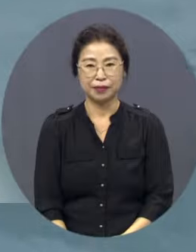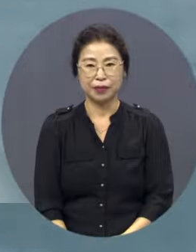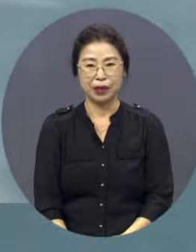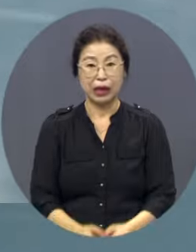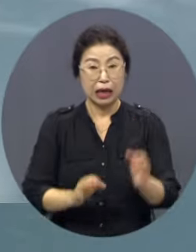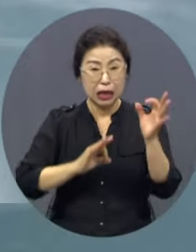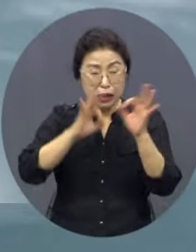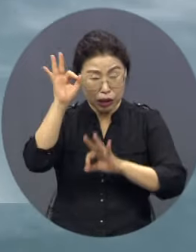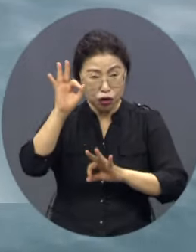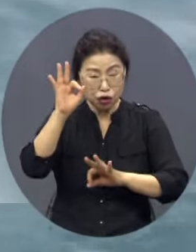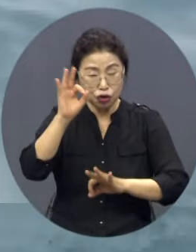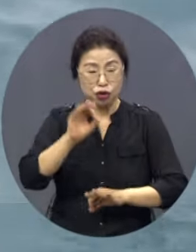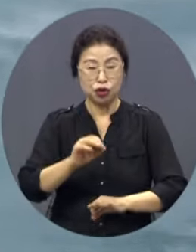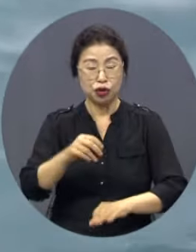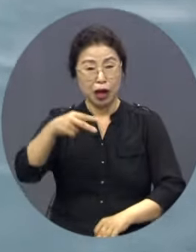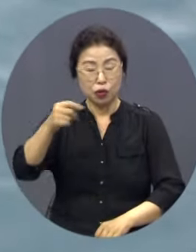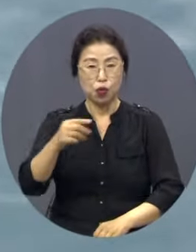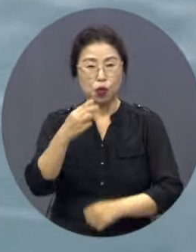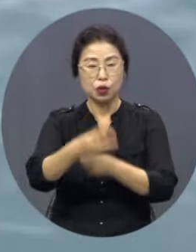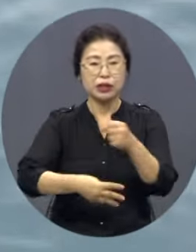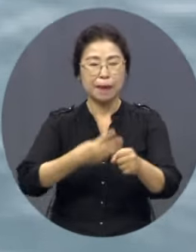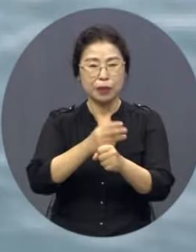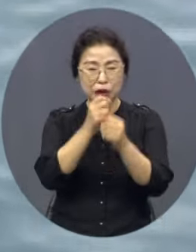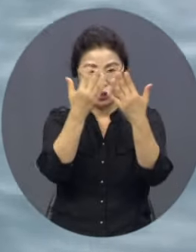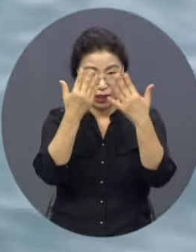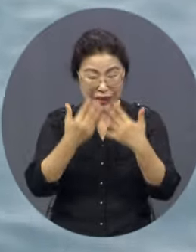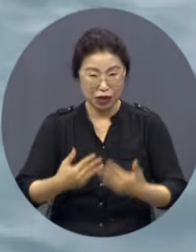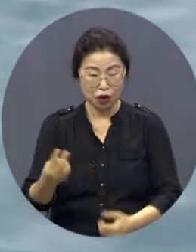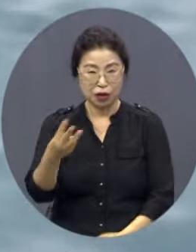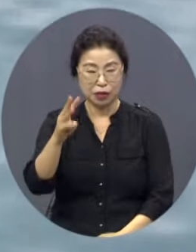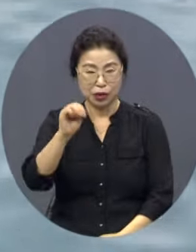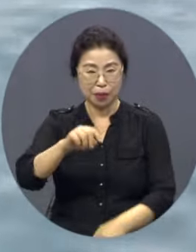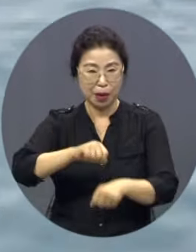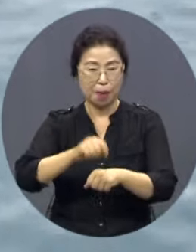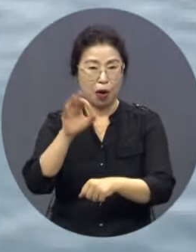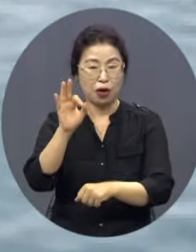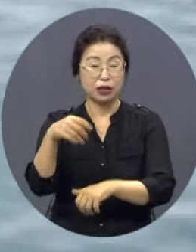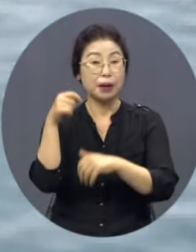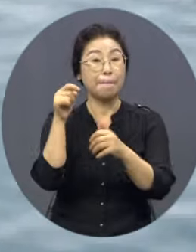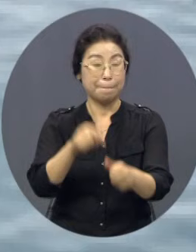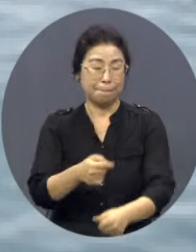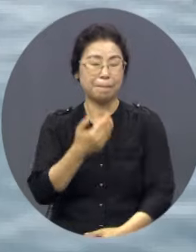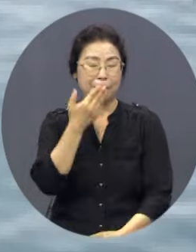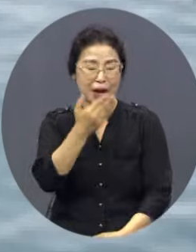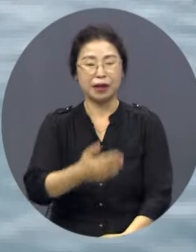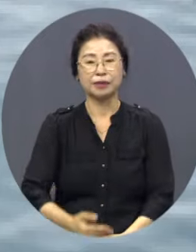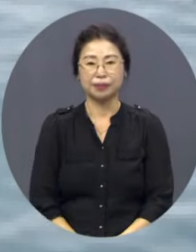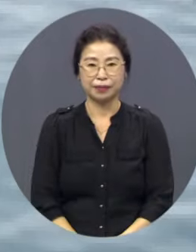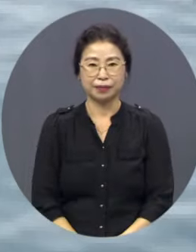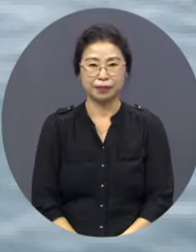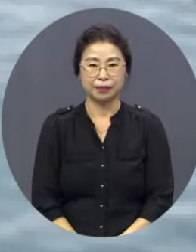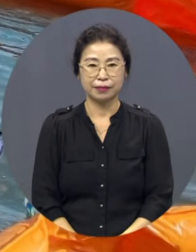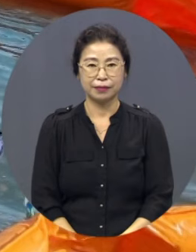과실로 배출하더라도 3년 이하의 징역이나 3천만 원 이하의 벌금이 부과됩니다.